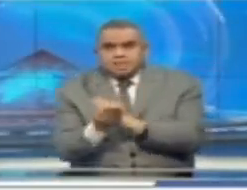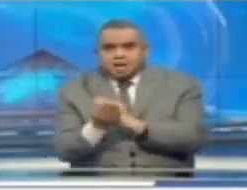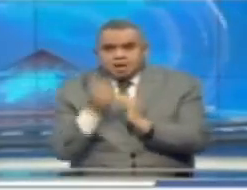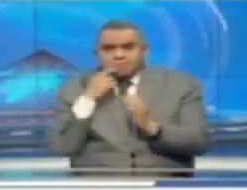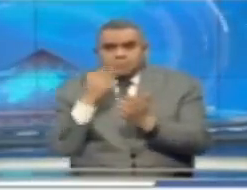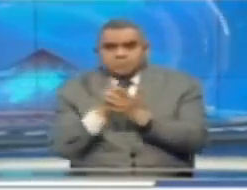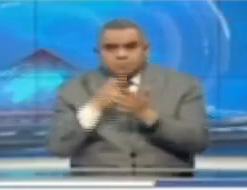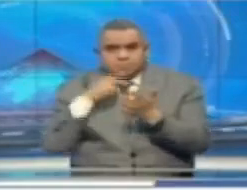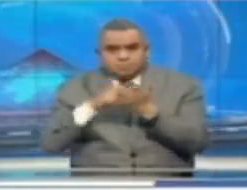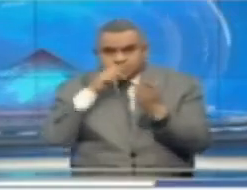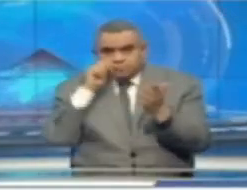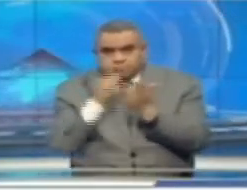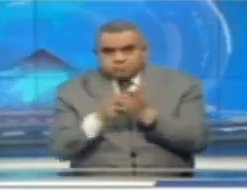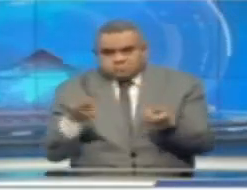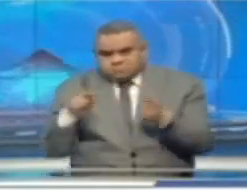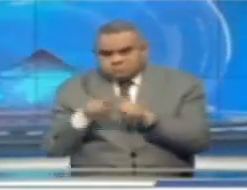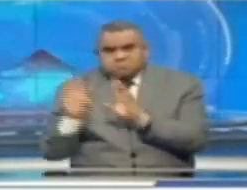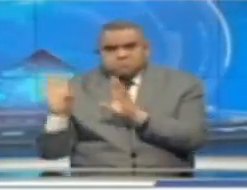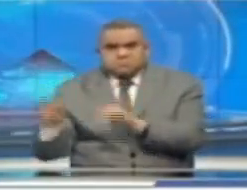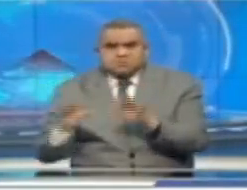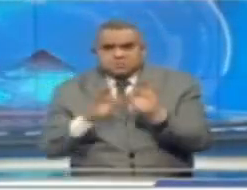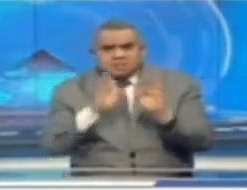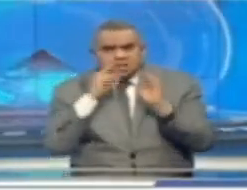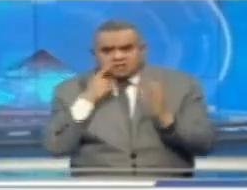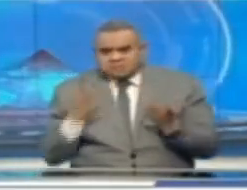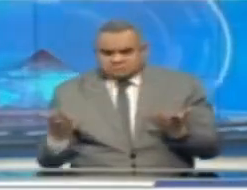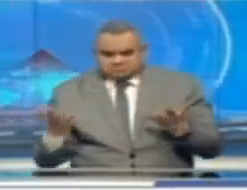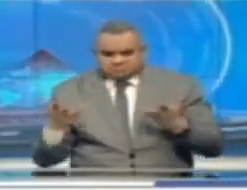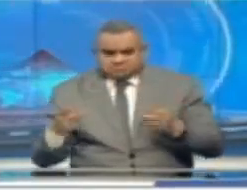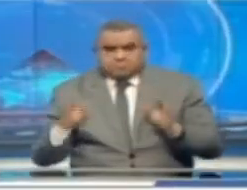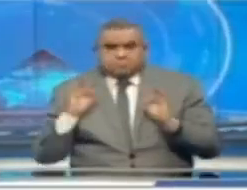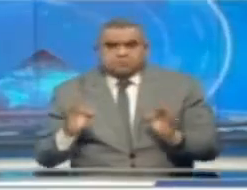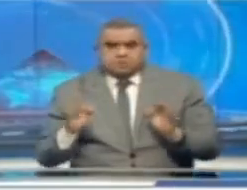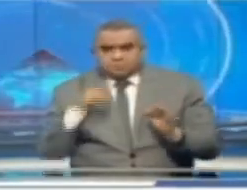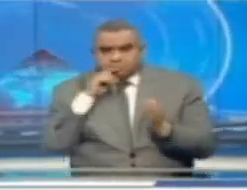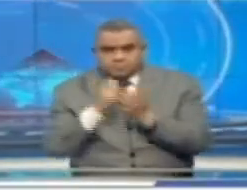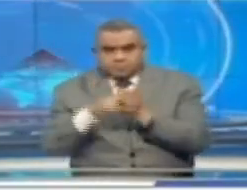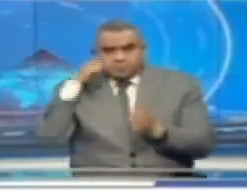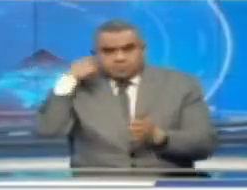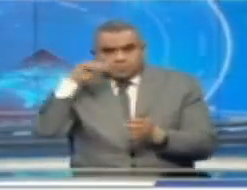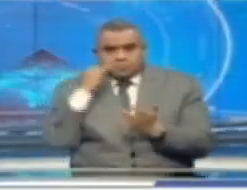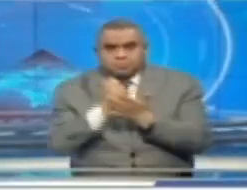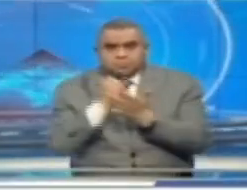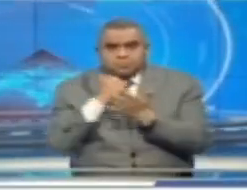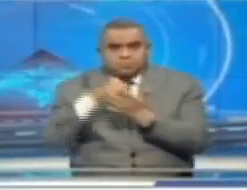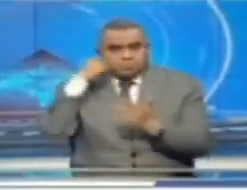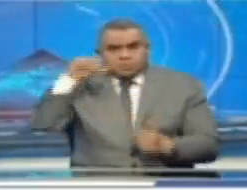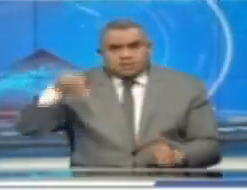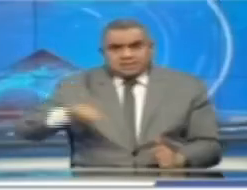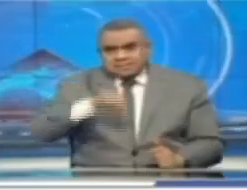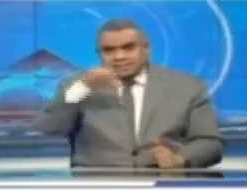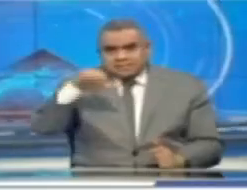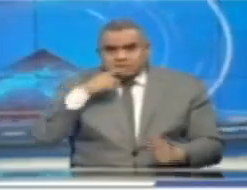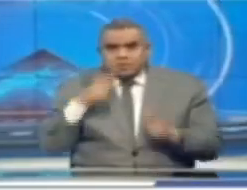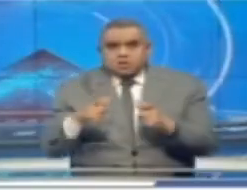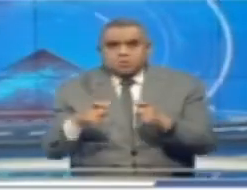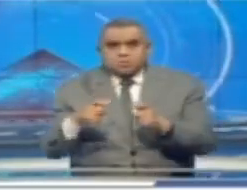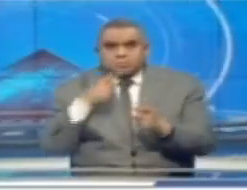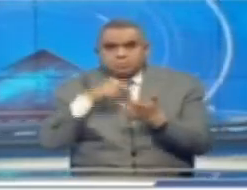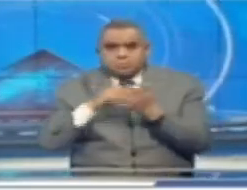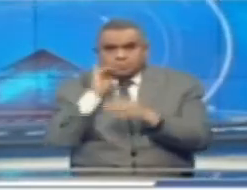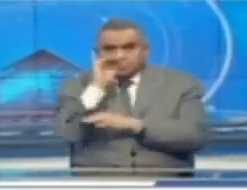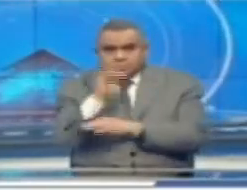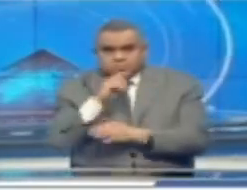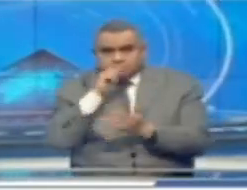الدعم والتأكد من مطابقته للمواصفات المحددة. وأكد مدير مديريات التموين أن الخبز المدعم